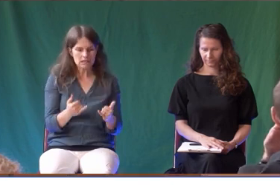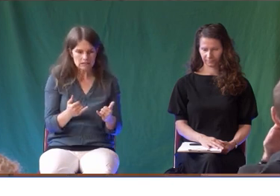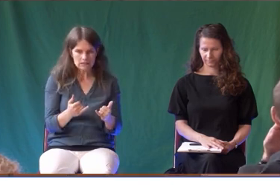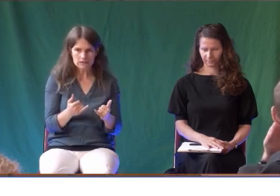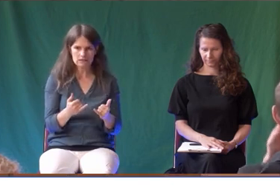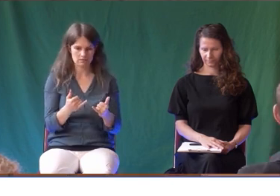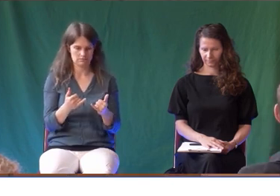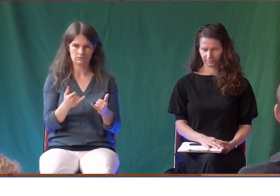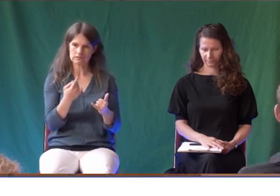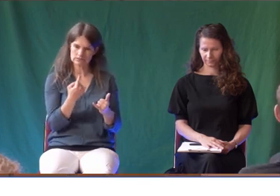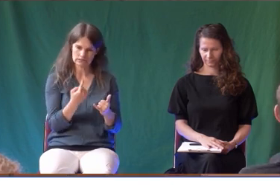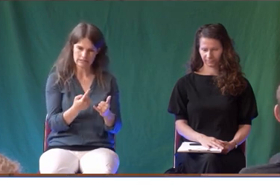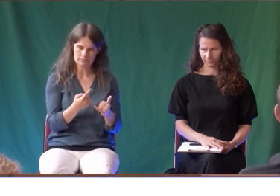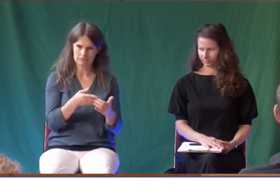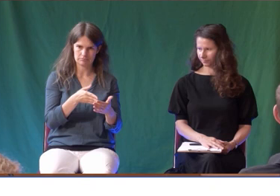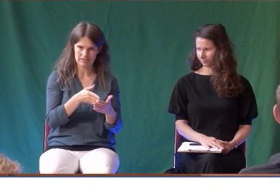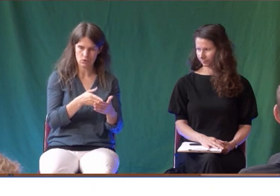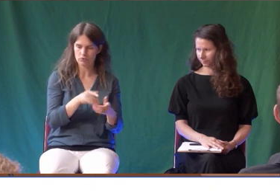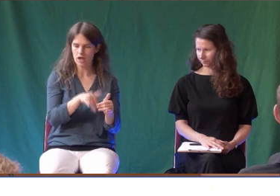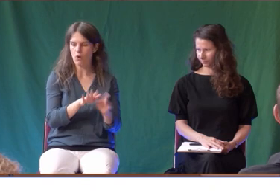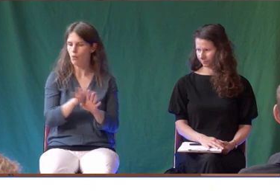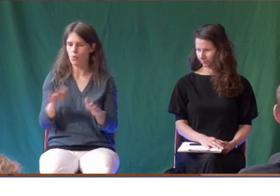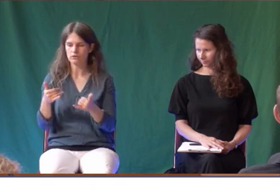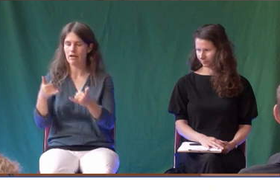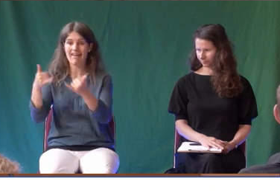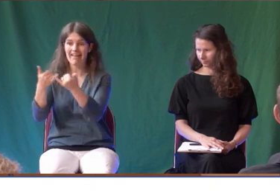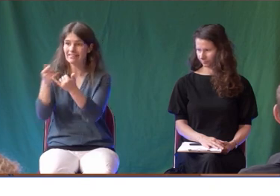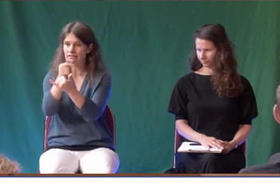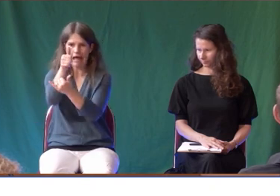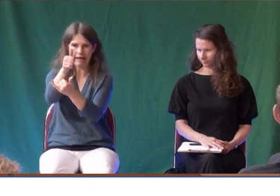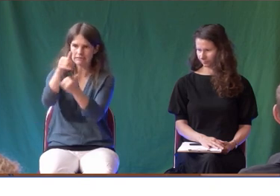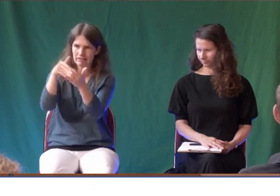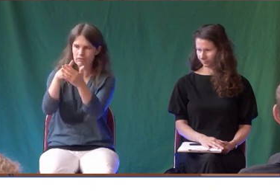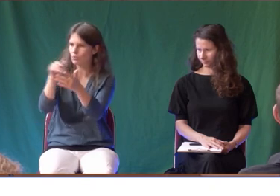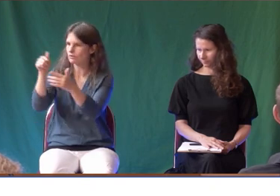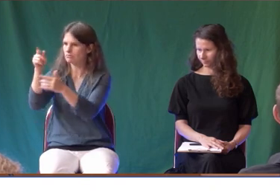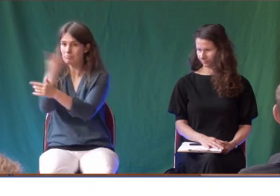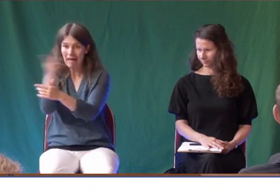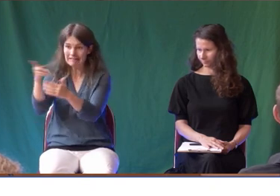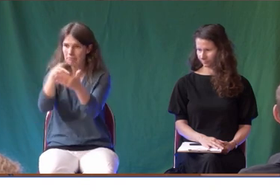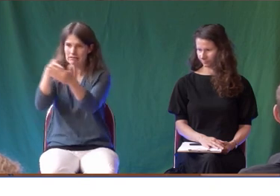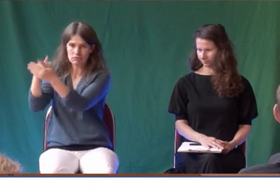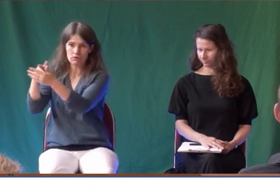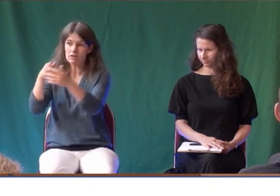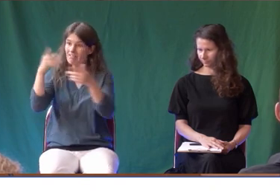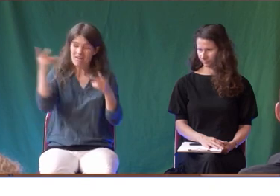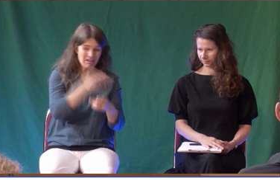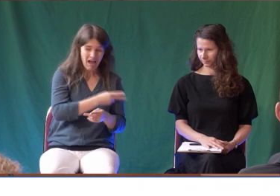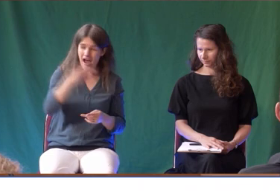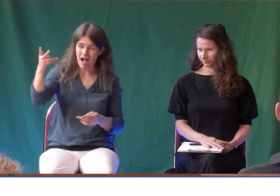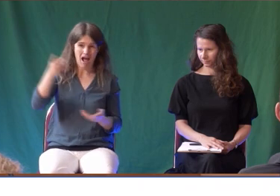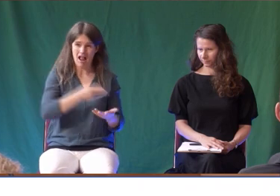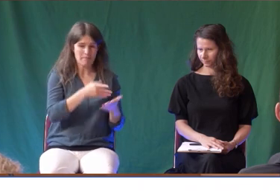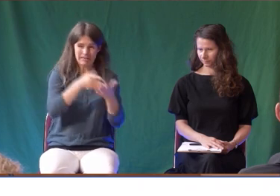Behinderung entweder das Kindes oder eines oder bei der Elternteile von den Eltern getrennt werden das kennen sie